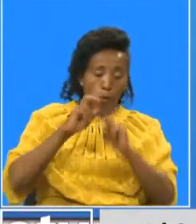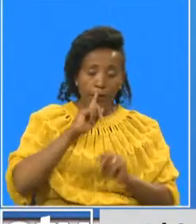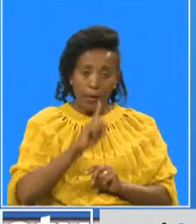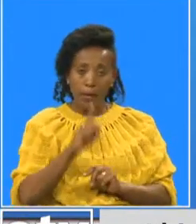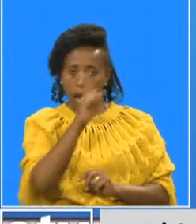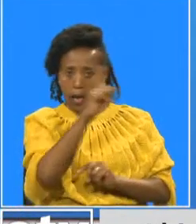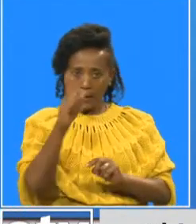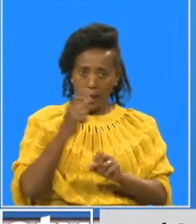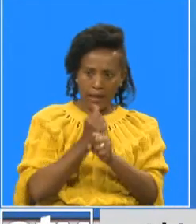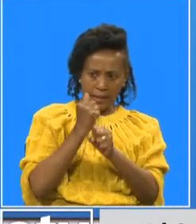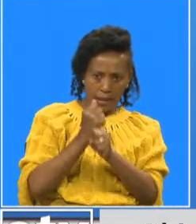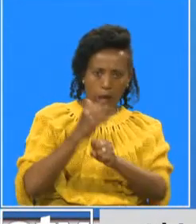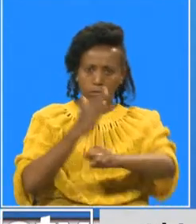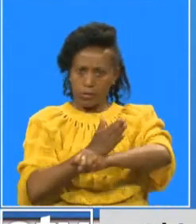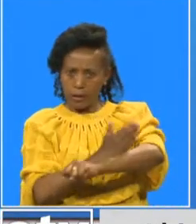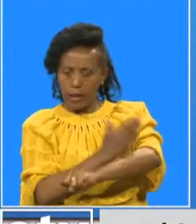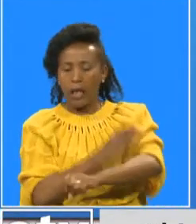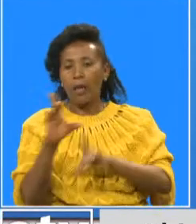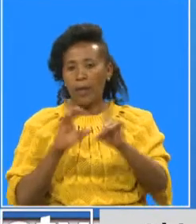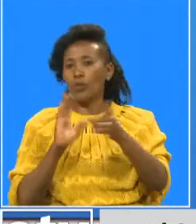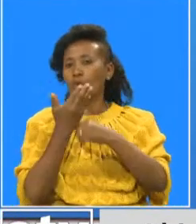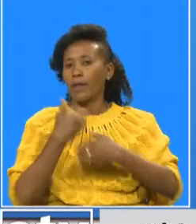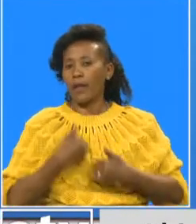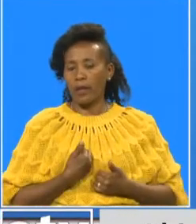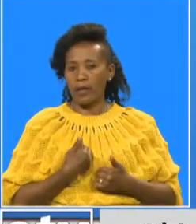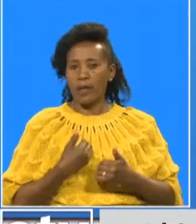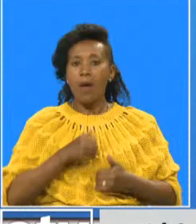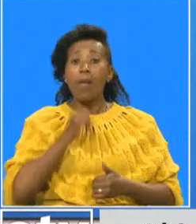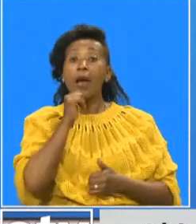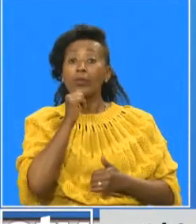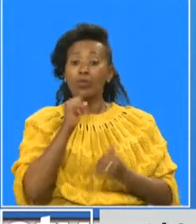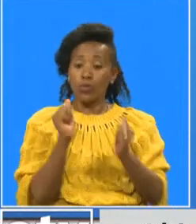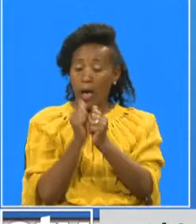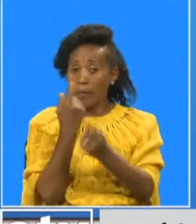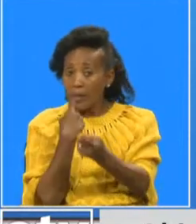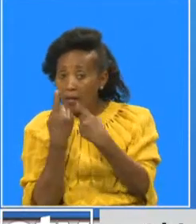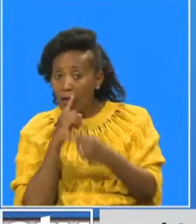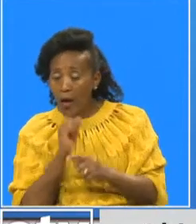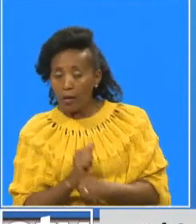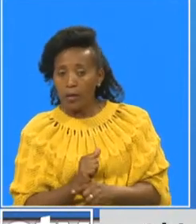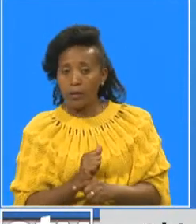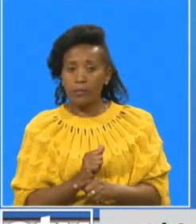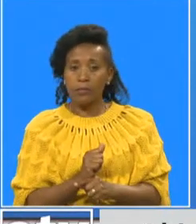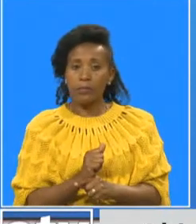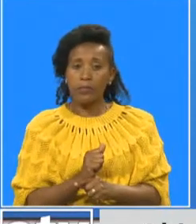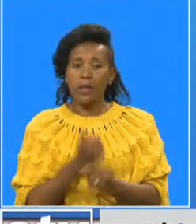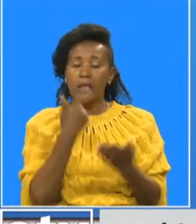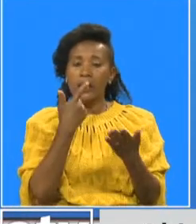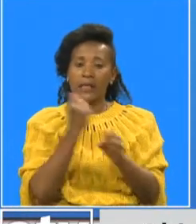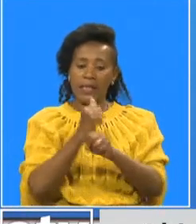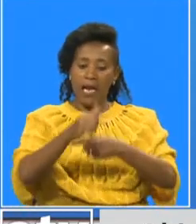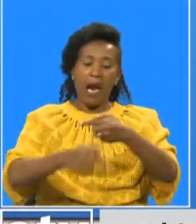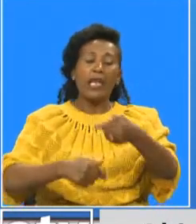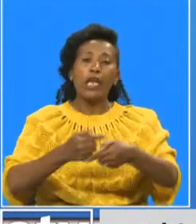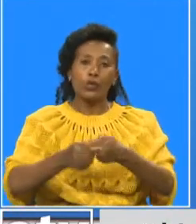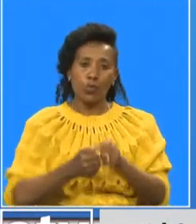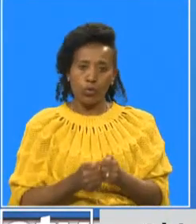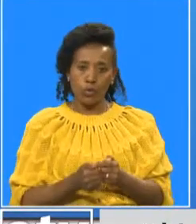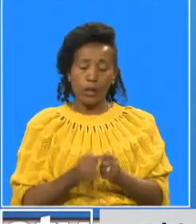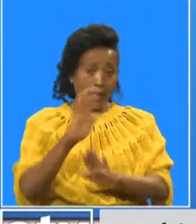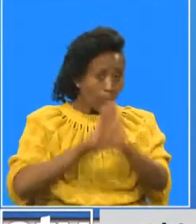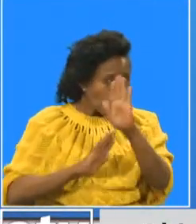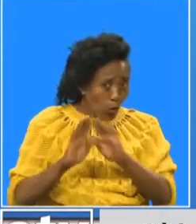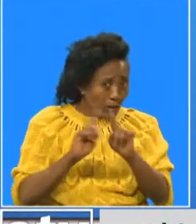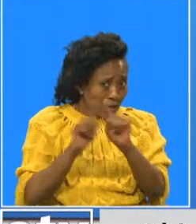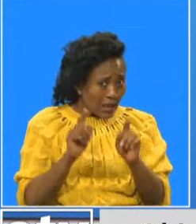አንዳንድ አሰራሮች እንዲስተካከሉ ያደረግንበት ሁኔታ አለ። ከባለሀብቶችም ጋር እየተነጋገር የስራ ሂደቶች